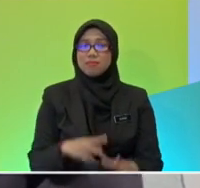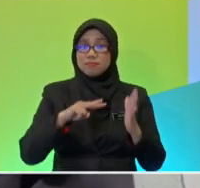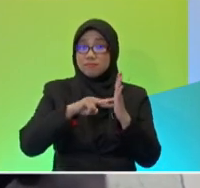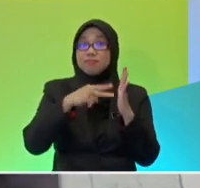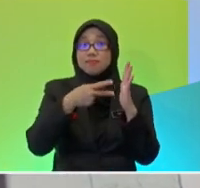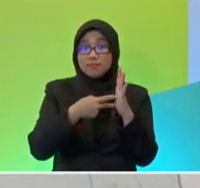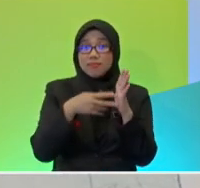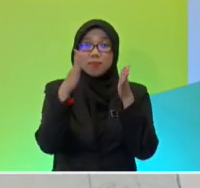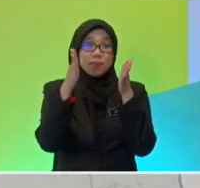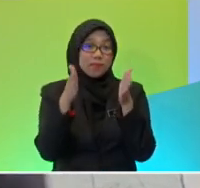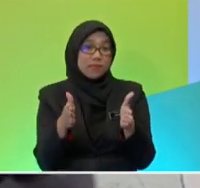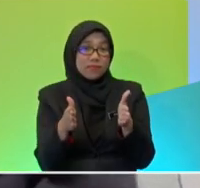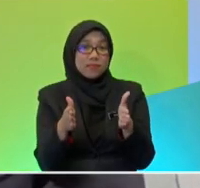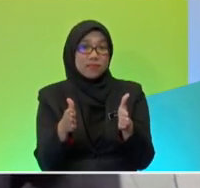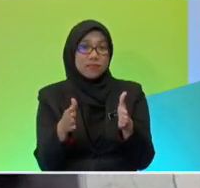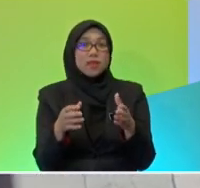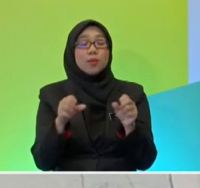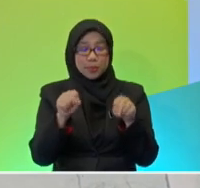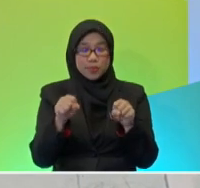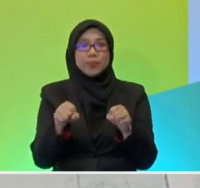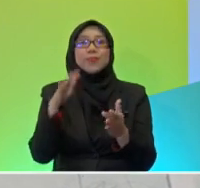bermaksud orang yang dapat dipercaya